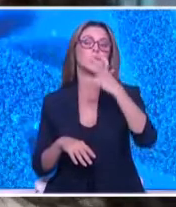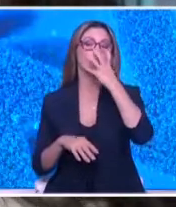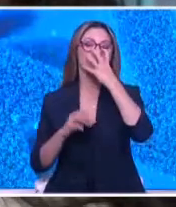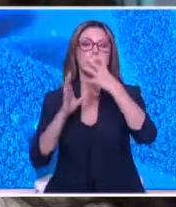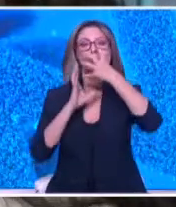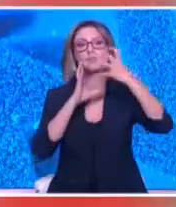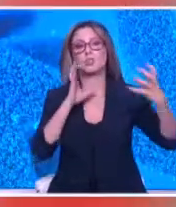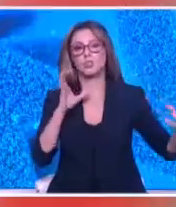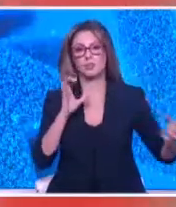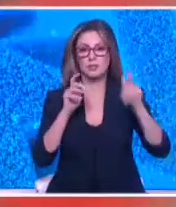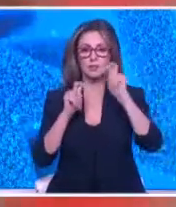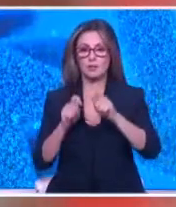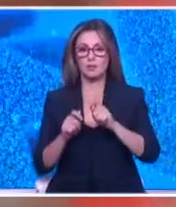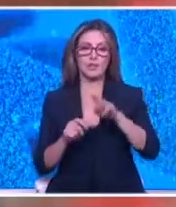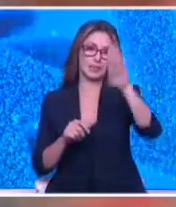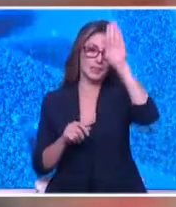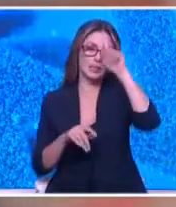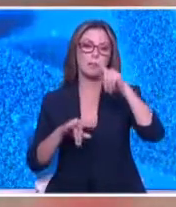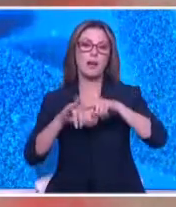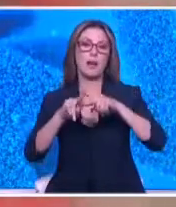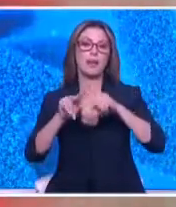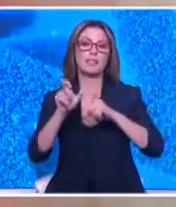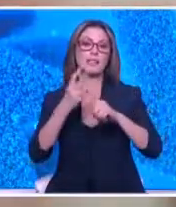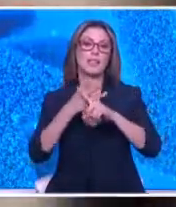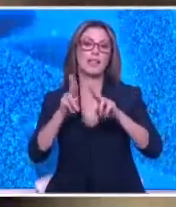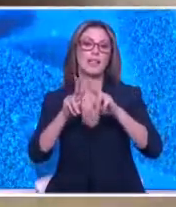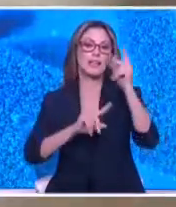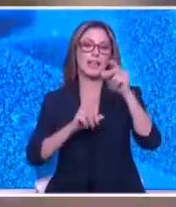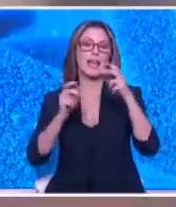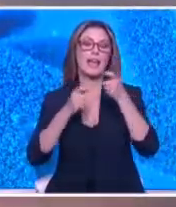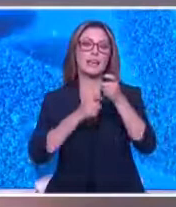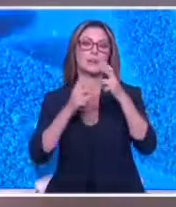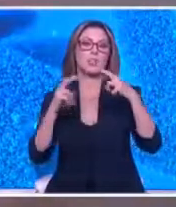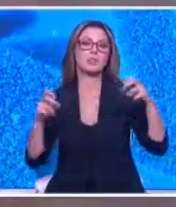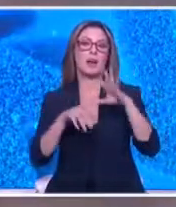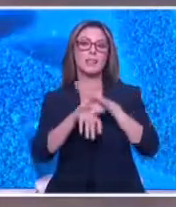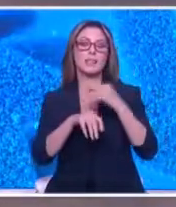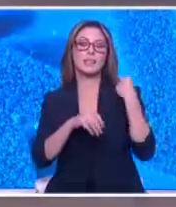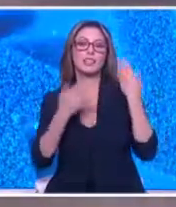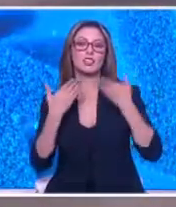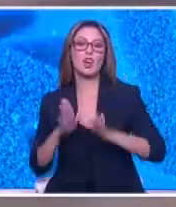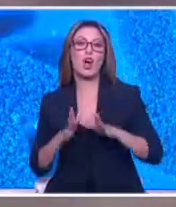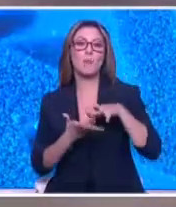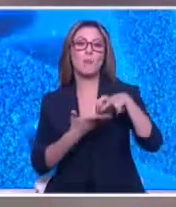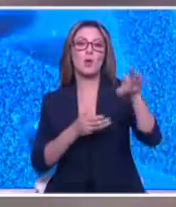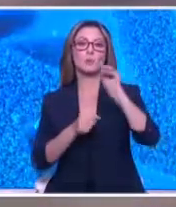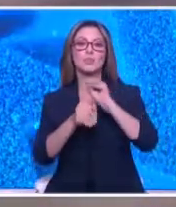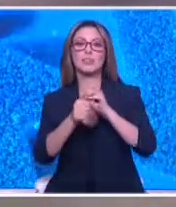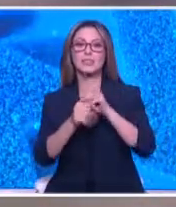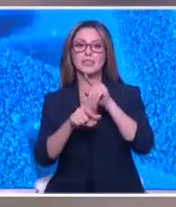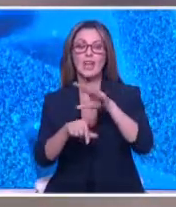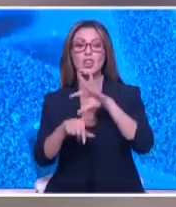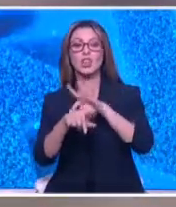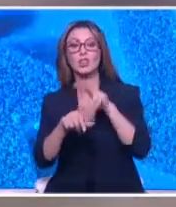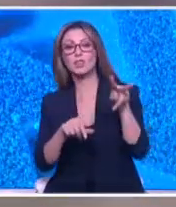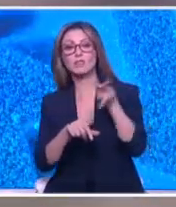ayırmayı başarabildik. İstanbul Haseki Sultan Gazi Eğitim ve Araştırma Hastanesi yeni doğan bölümünden Doktor Burcu Cebeci ile Doktor